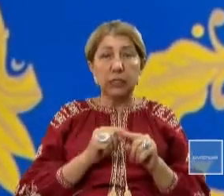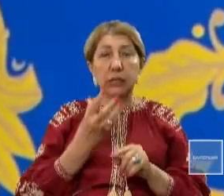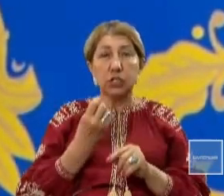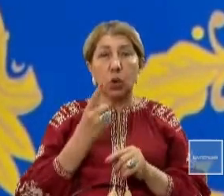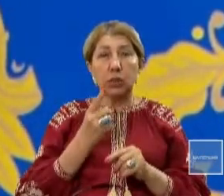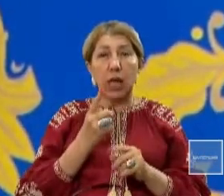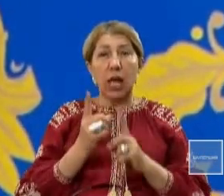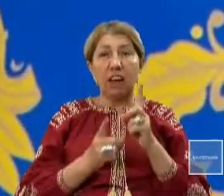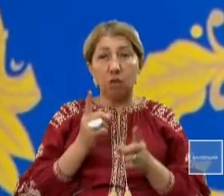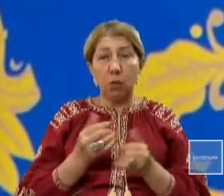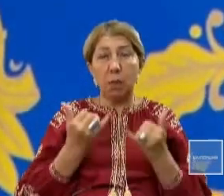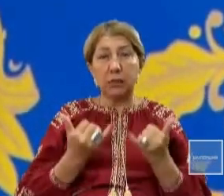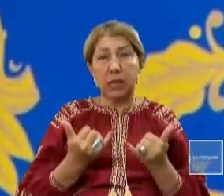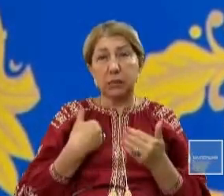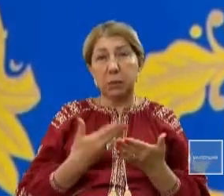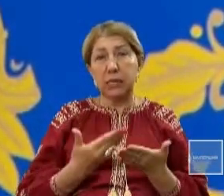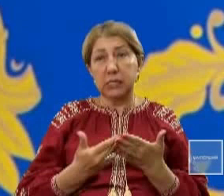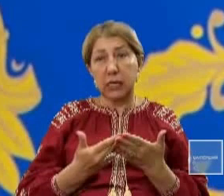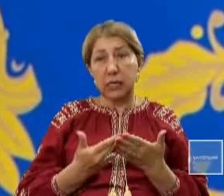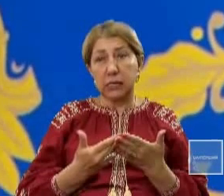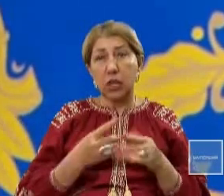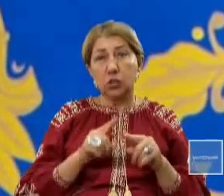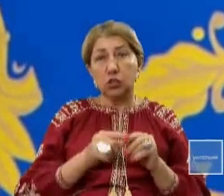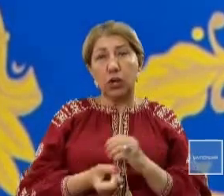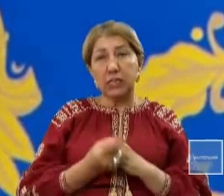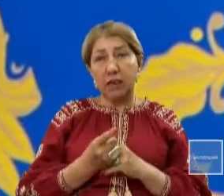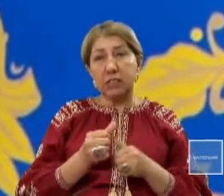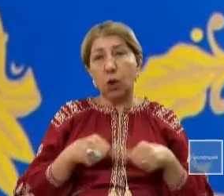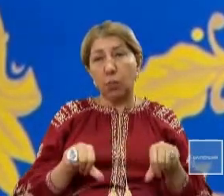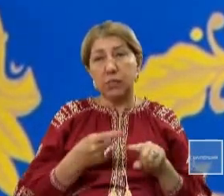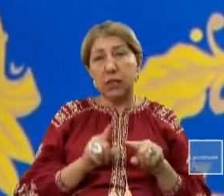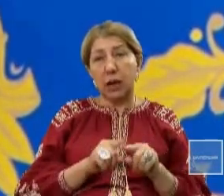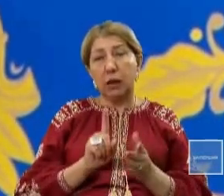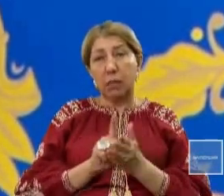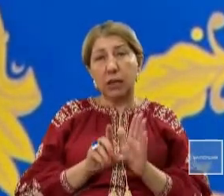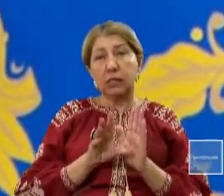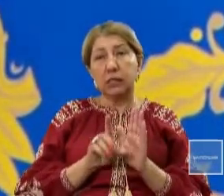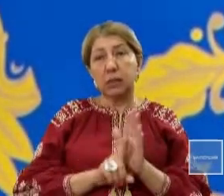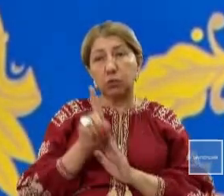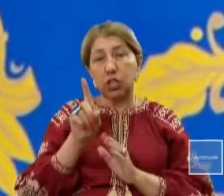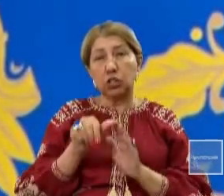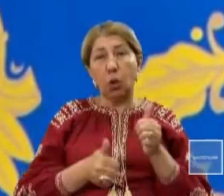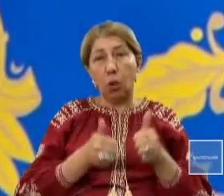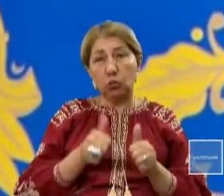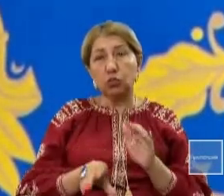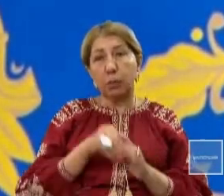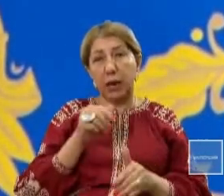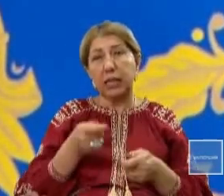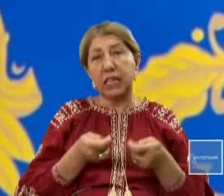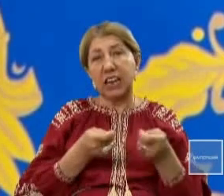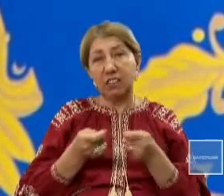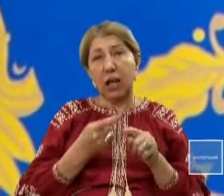реформа. Зараз, мені здається, скоро з'явиться комісія, яка повинна запустити конкурс і обрати керівника цього